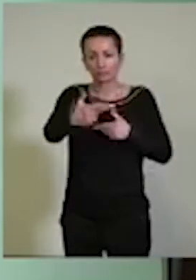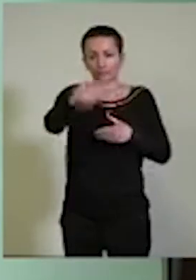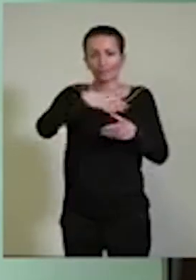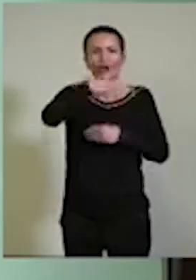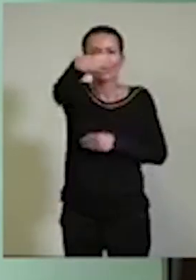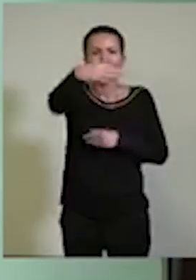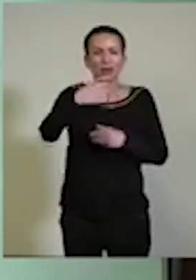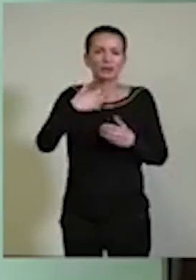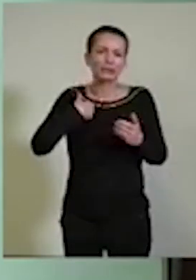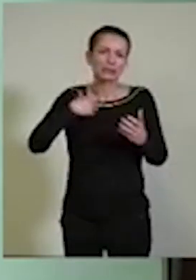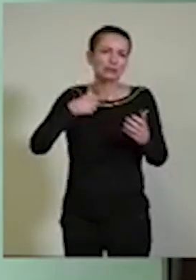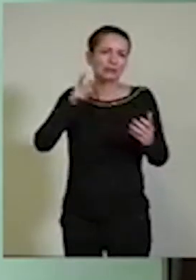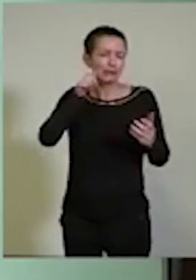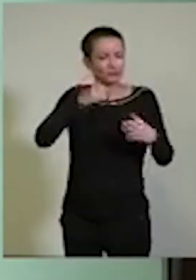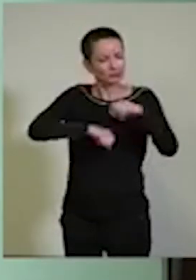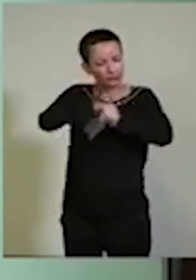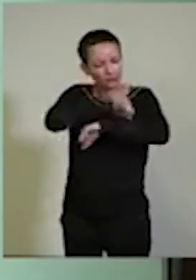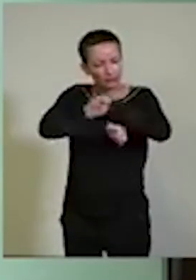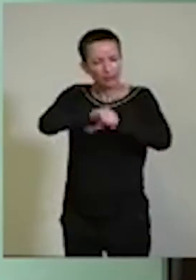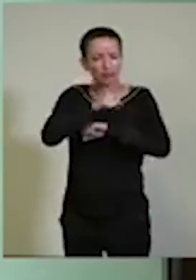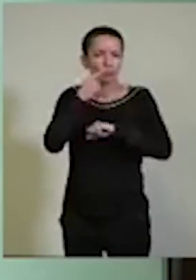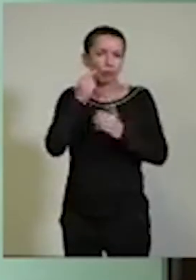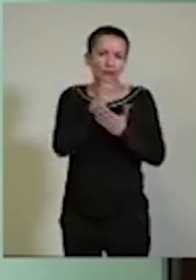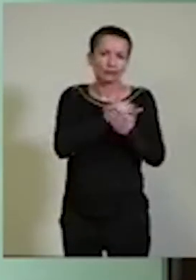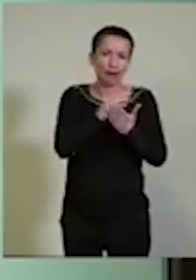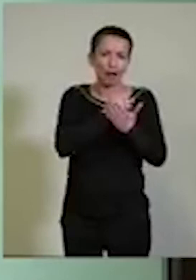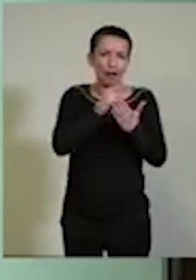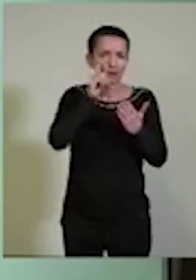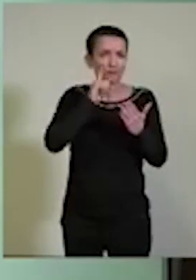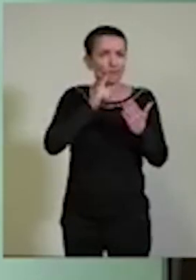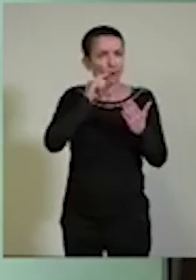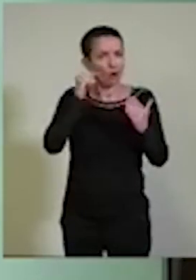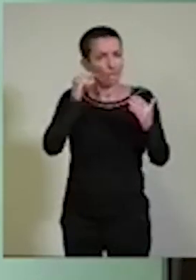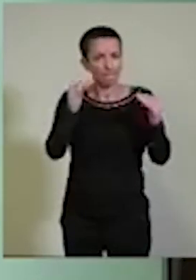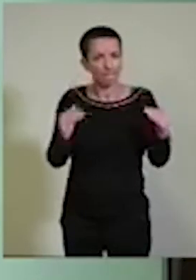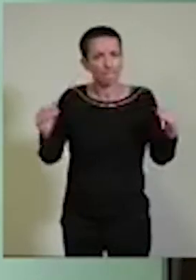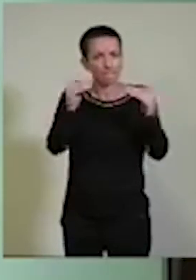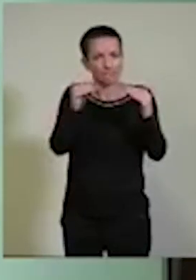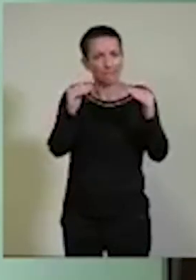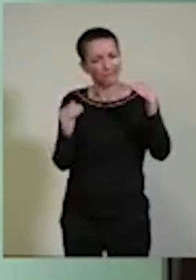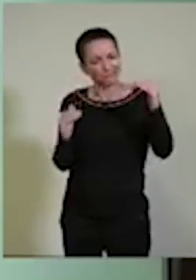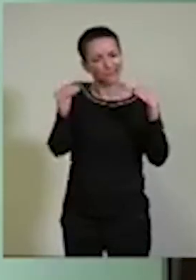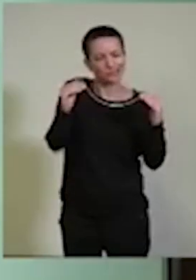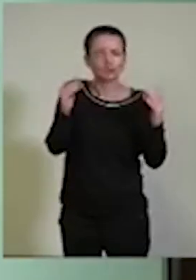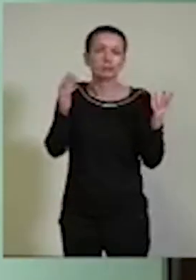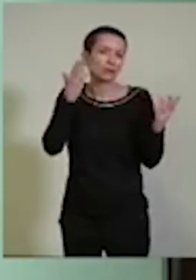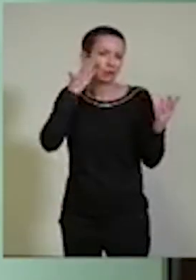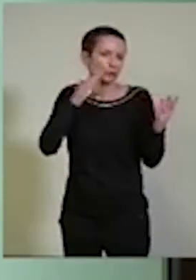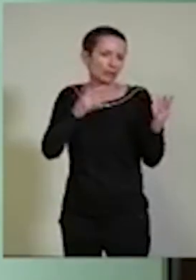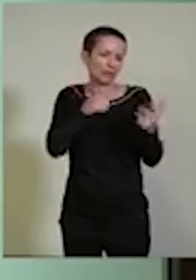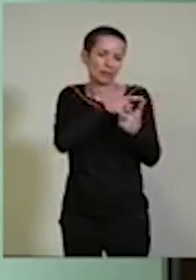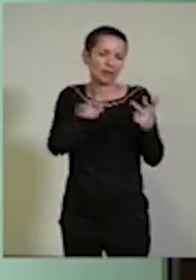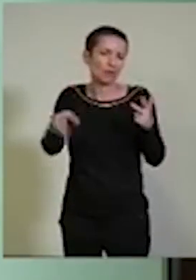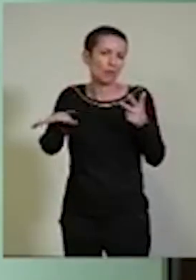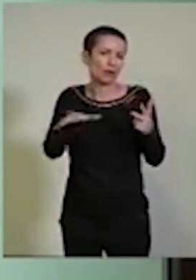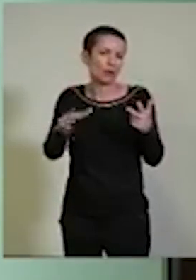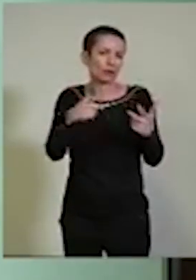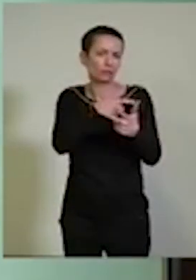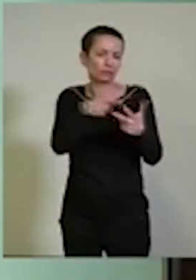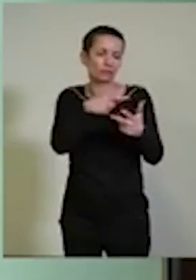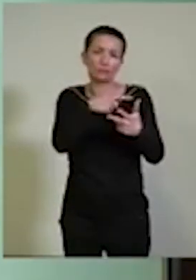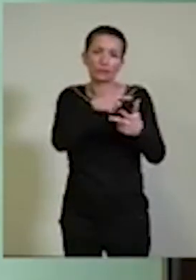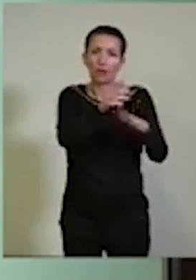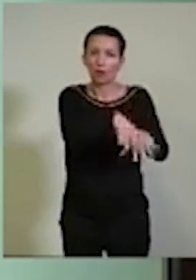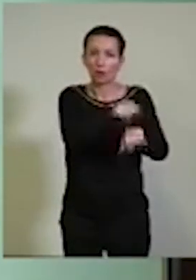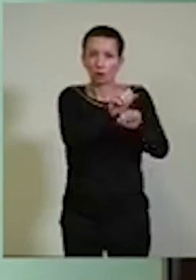de rééquilibrer les salaires entre les hommes et les femmes. Et on sait qu'on a 3 grands leviers, qui sont les recrutements, qui